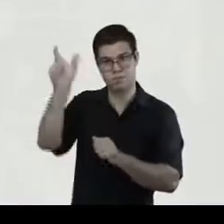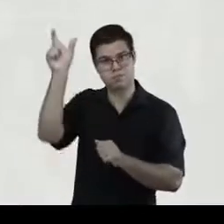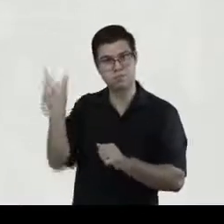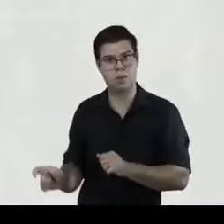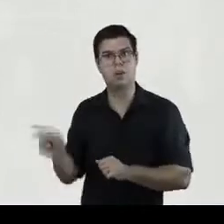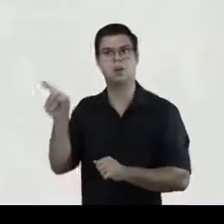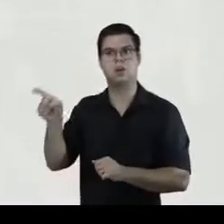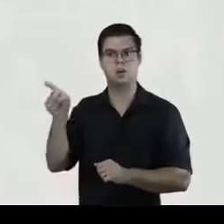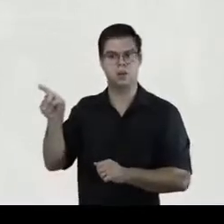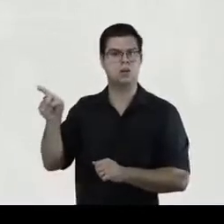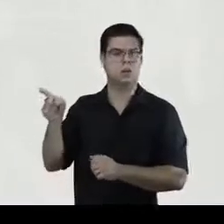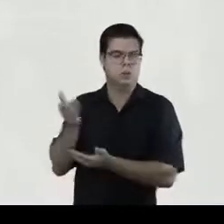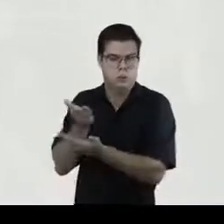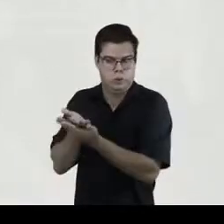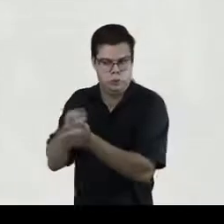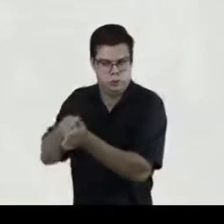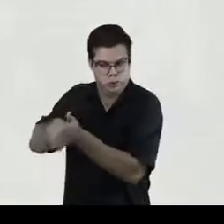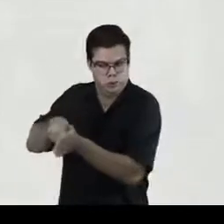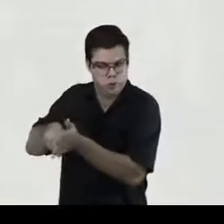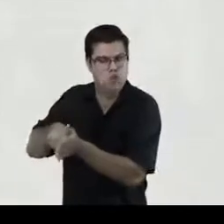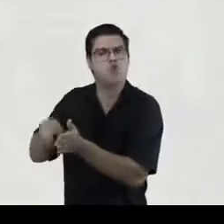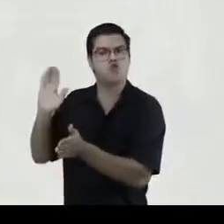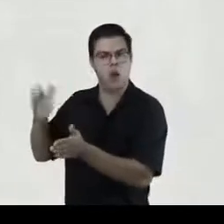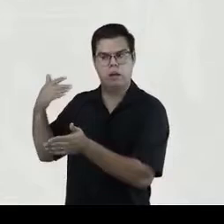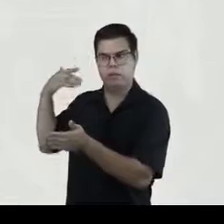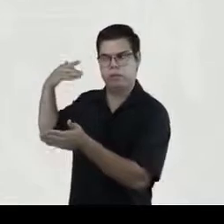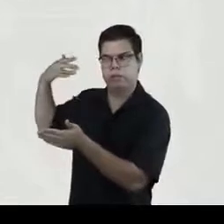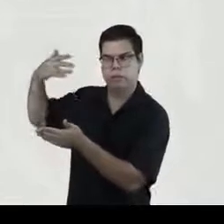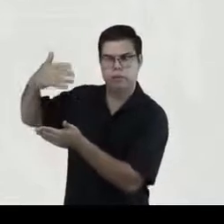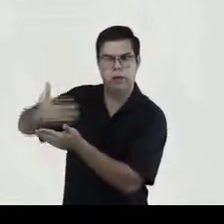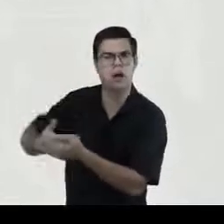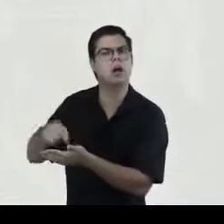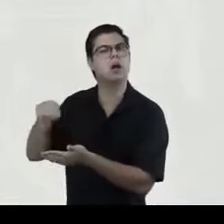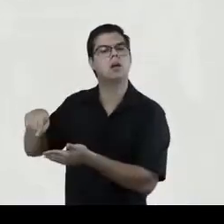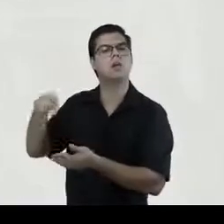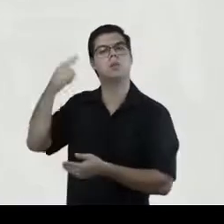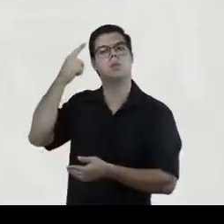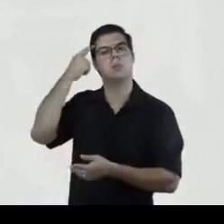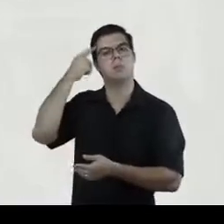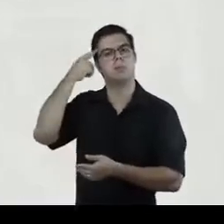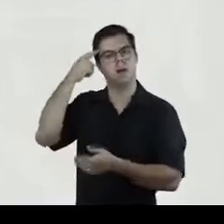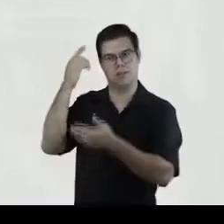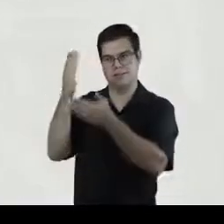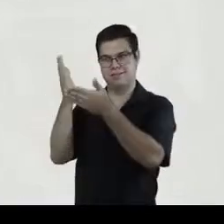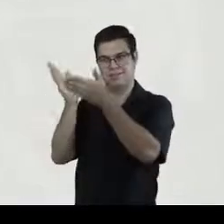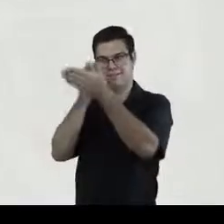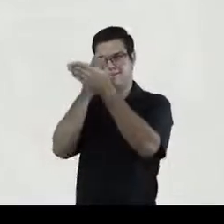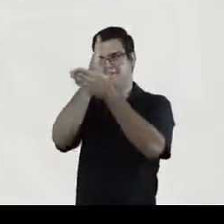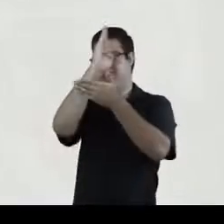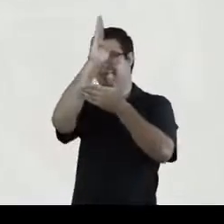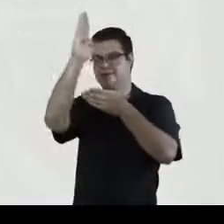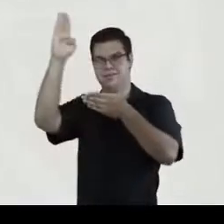conservateur de la St. Bride Printing Library à Londres. Suivante.